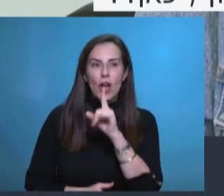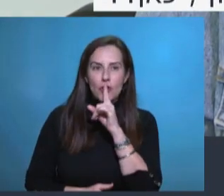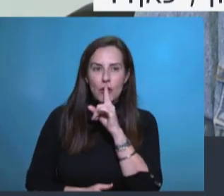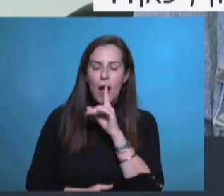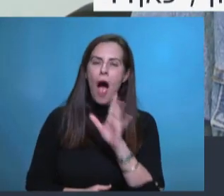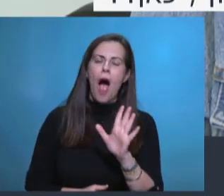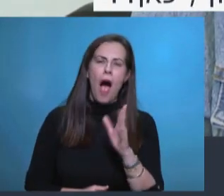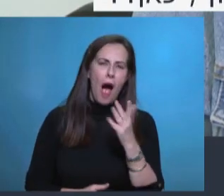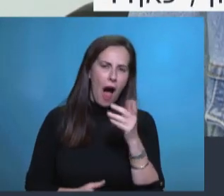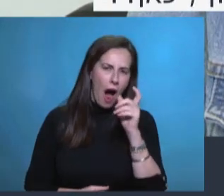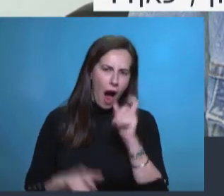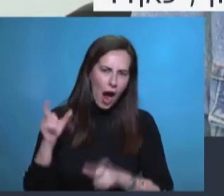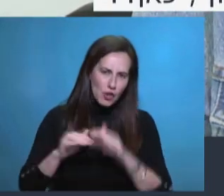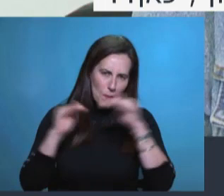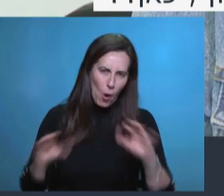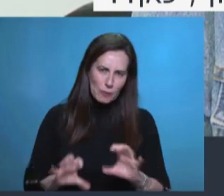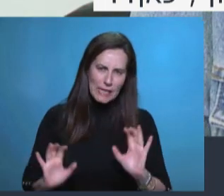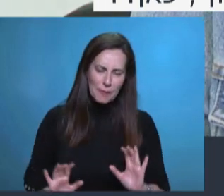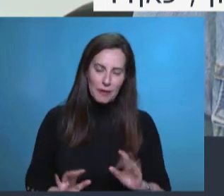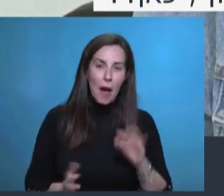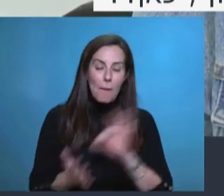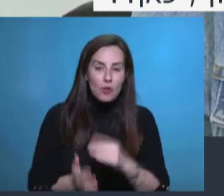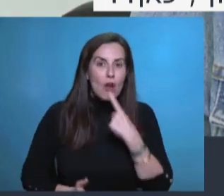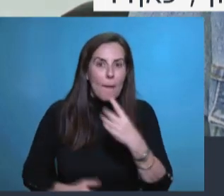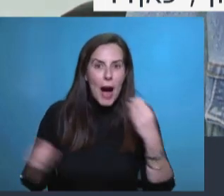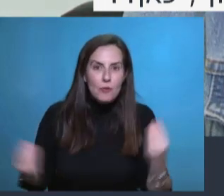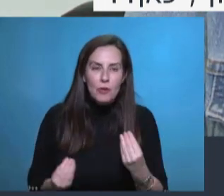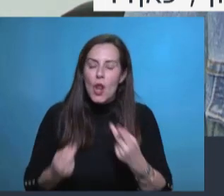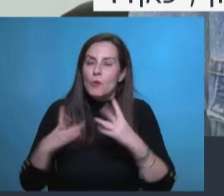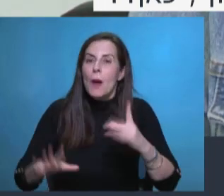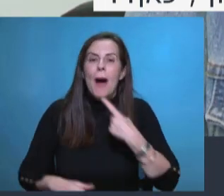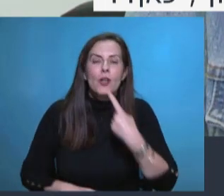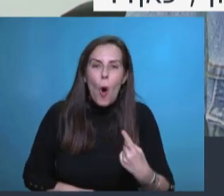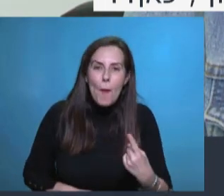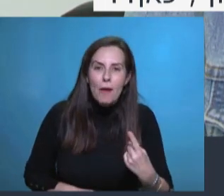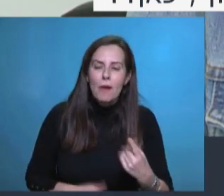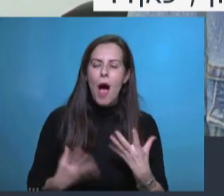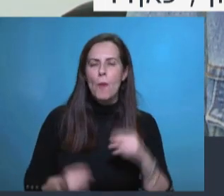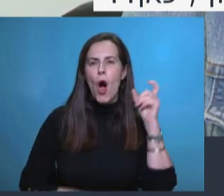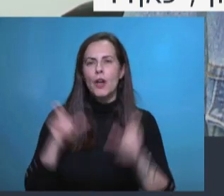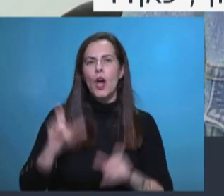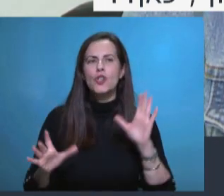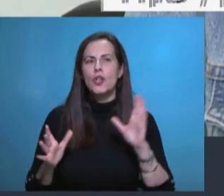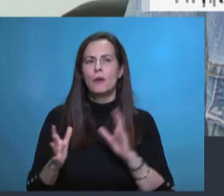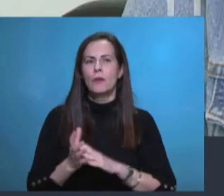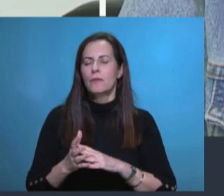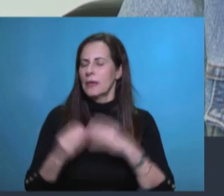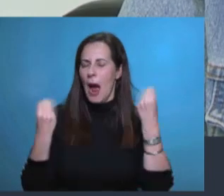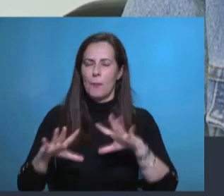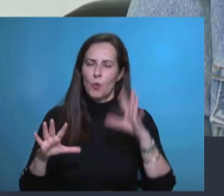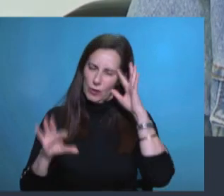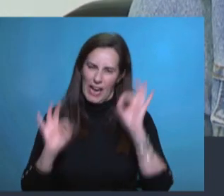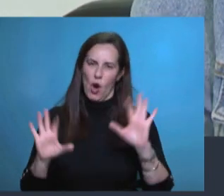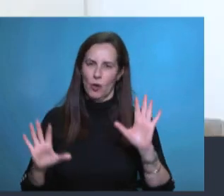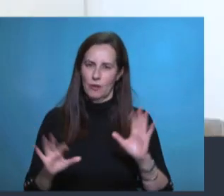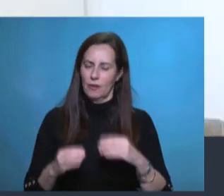כמה שפחות אנשים. ברגע שדיברת, לא משנה מה אמרת, המון אנשים יוציאו את זה מפרופורציה לחלוטין ויוציאו את זה